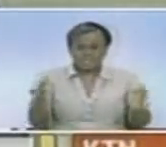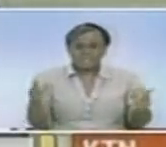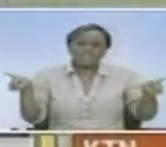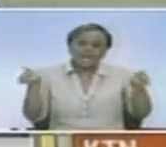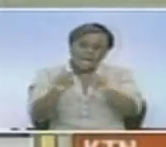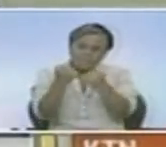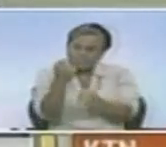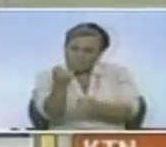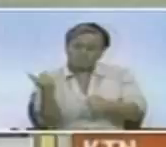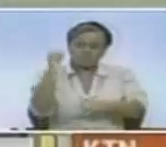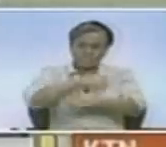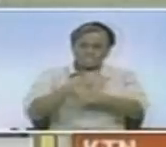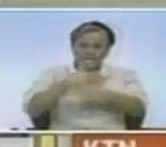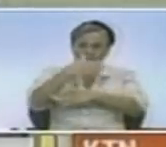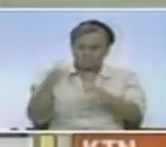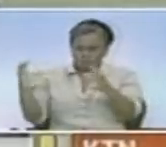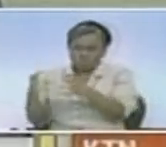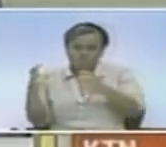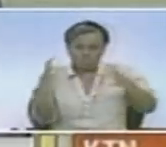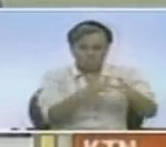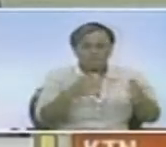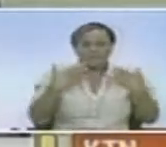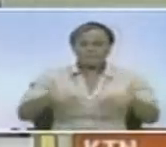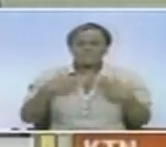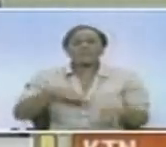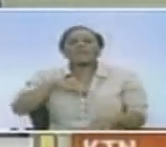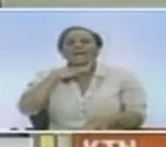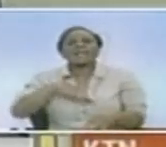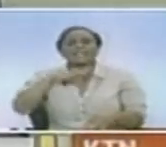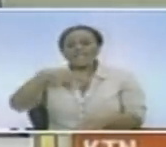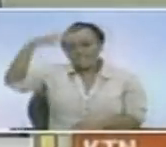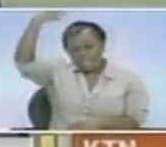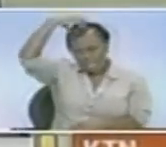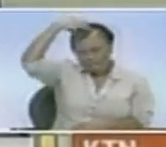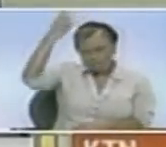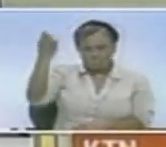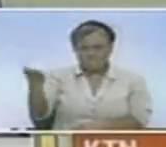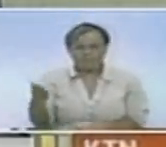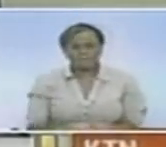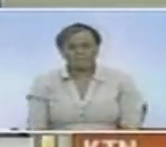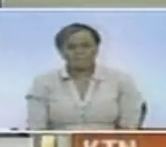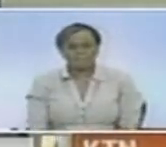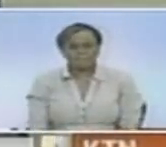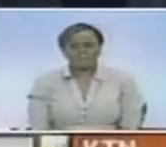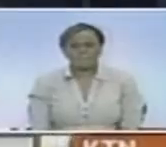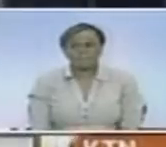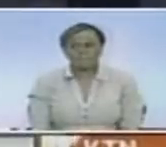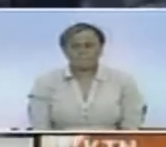siku chache baada ya makumi ya watu kuuawa katika maeneo ya Mpeketoni na Wajir.